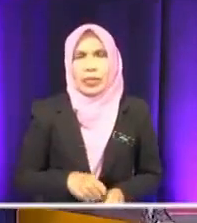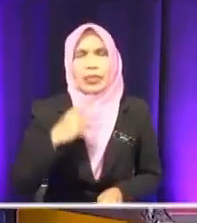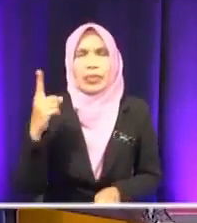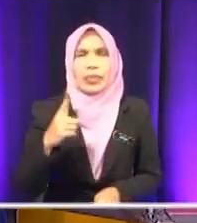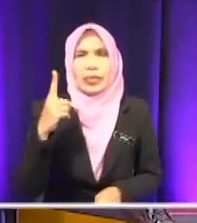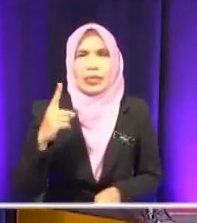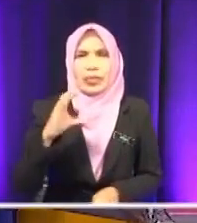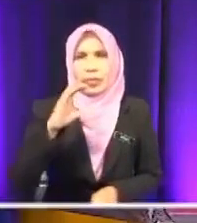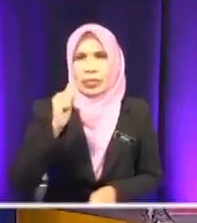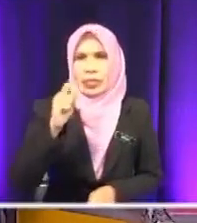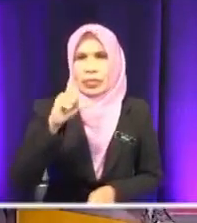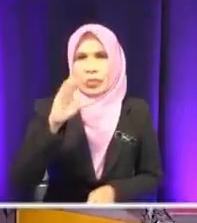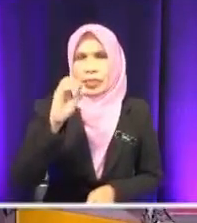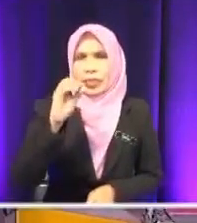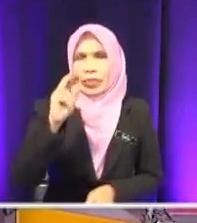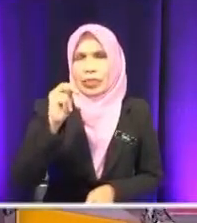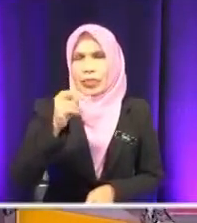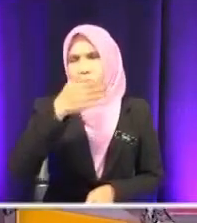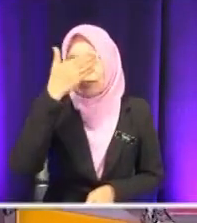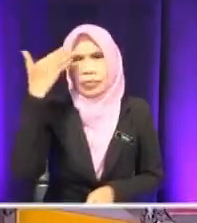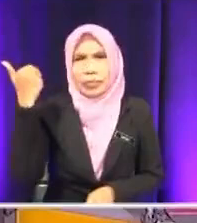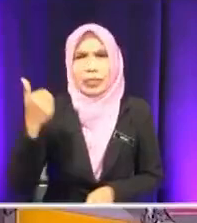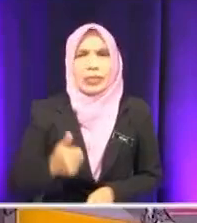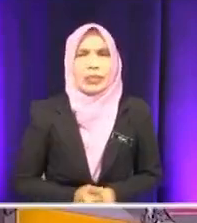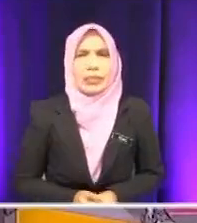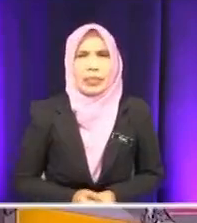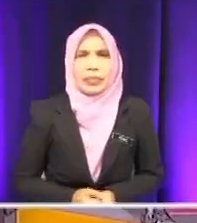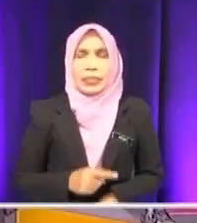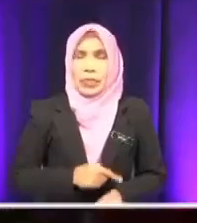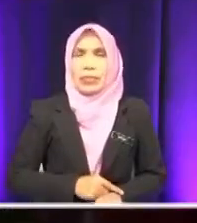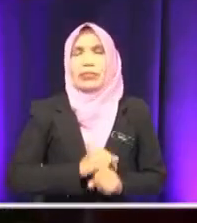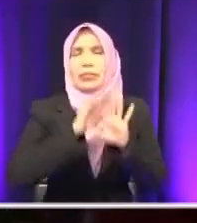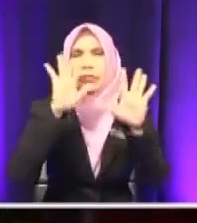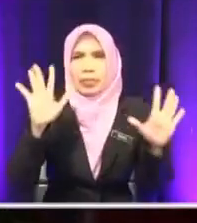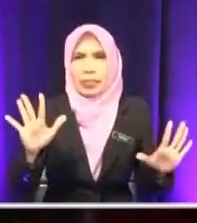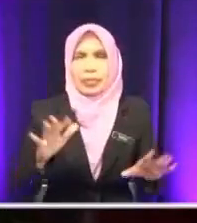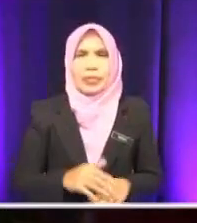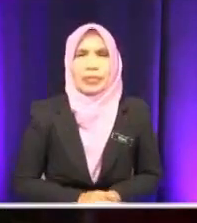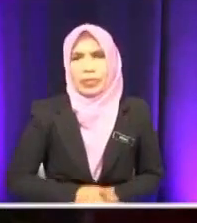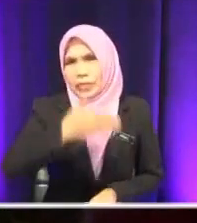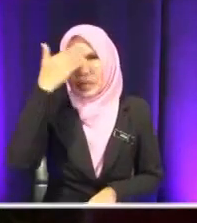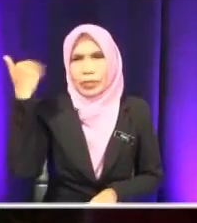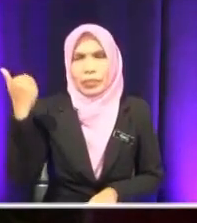calon dalam menjawab terutama dalam menyerang terang-terangan